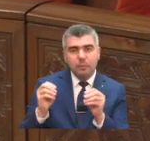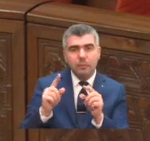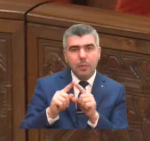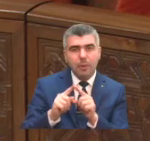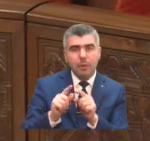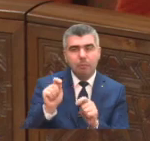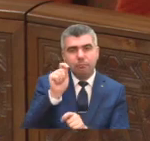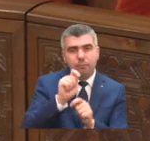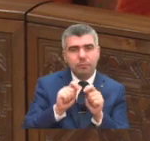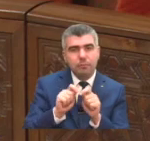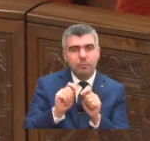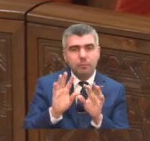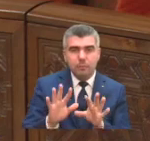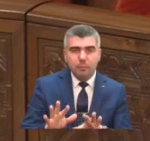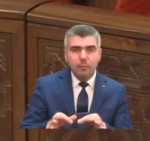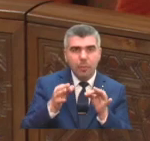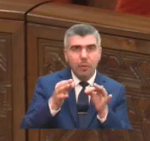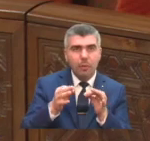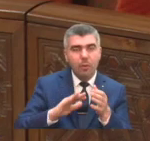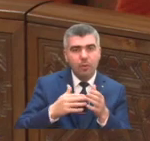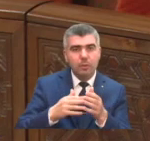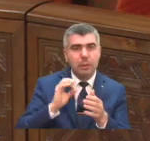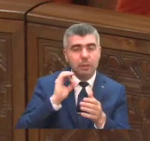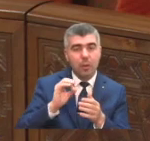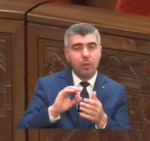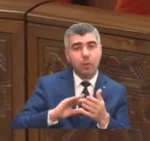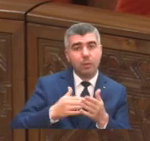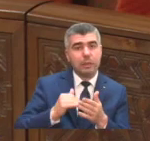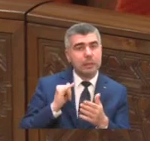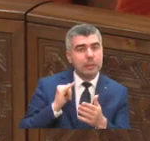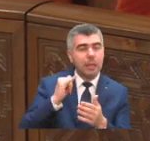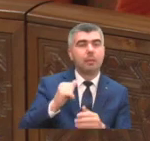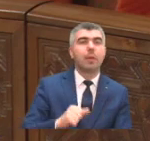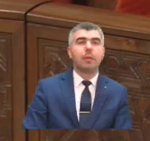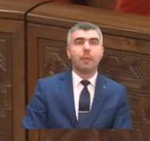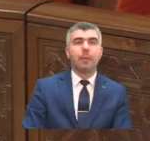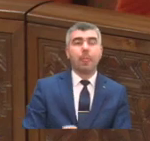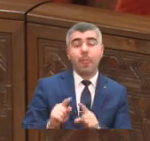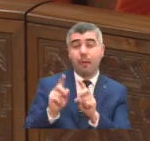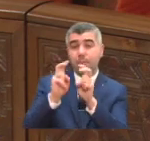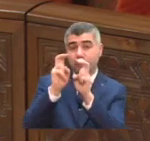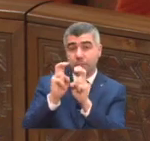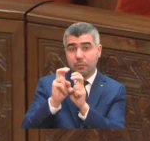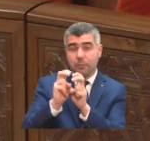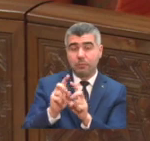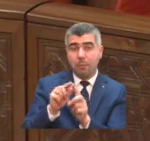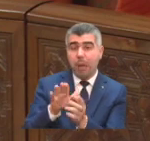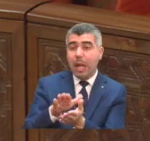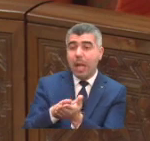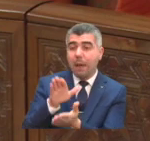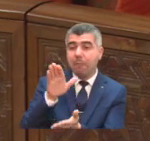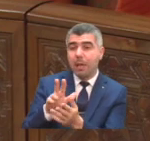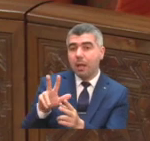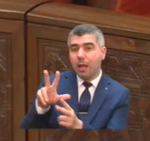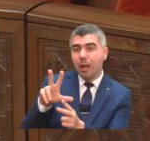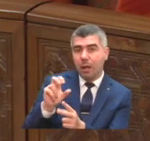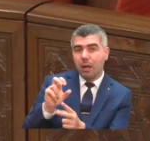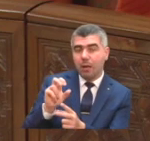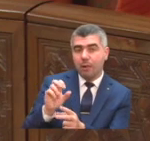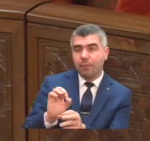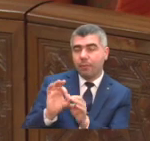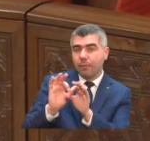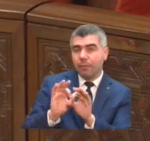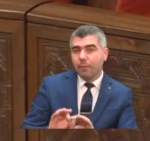المعطيات، هي ظاهرة لتطور سان فينومين ديناميك، نقص في الخبرة، نقص في الخبرة وخاصة